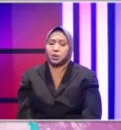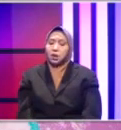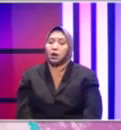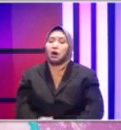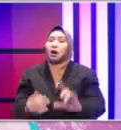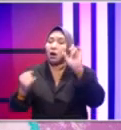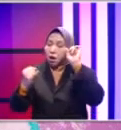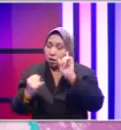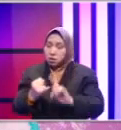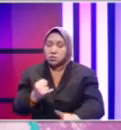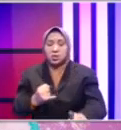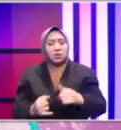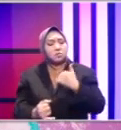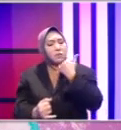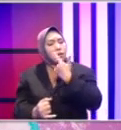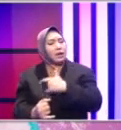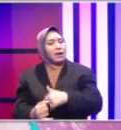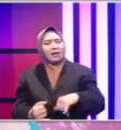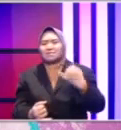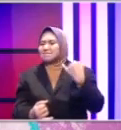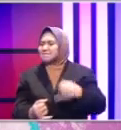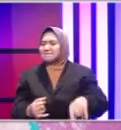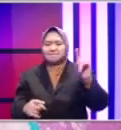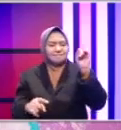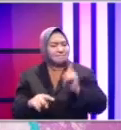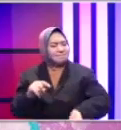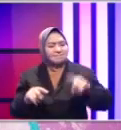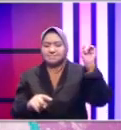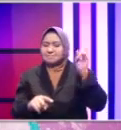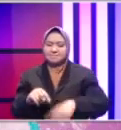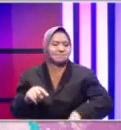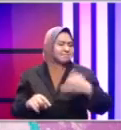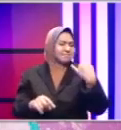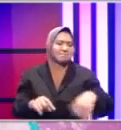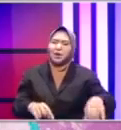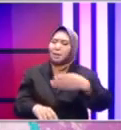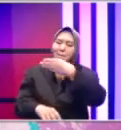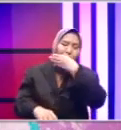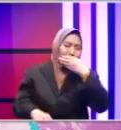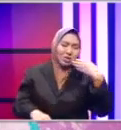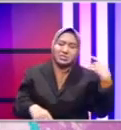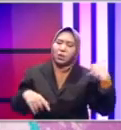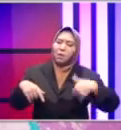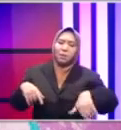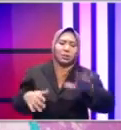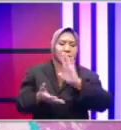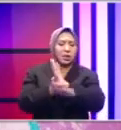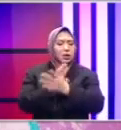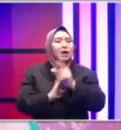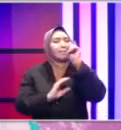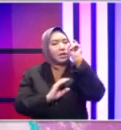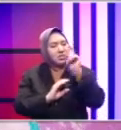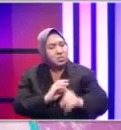Hai semen lem ya stopwash you for music dinamis